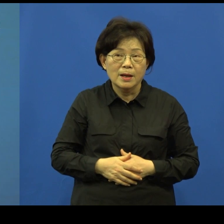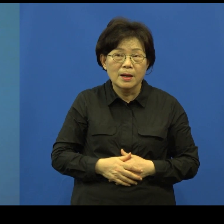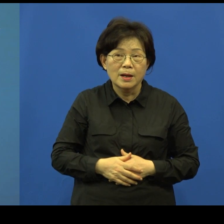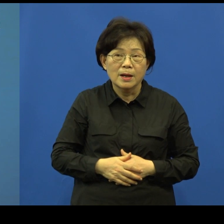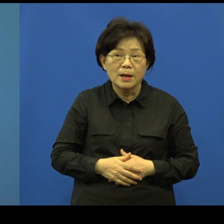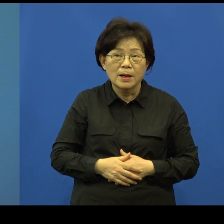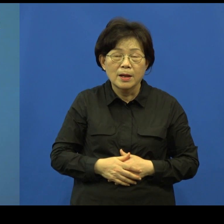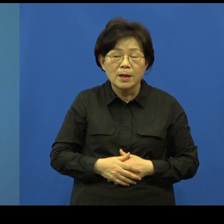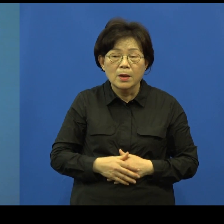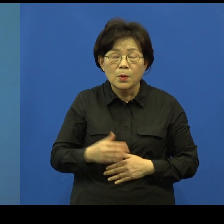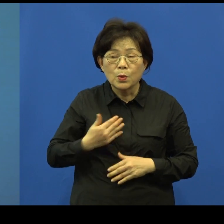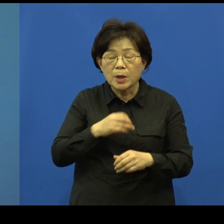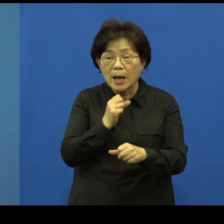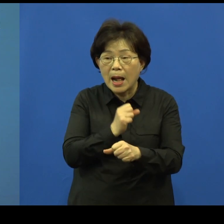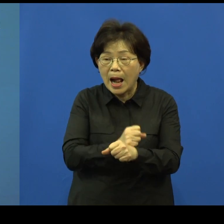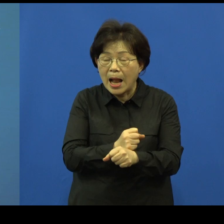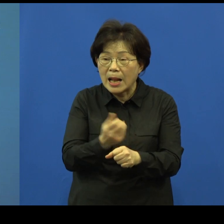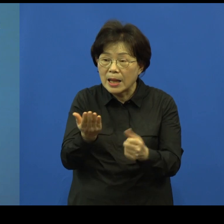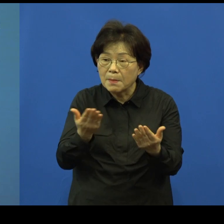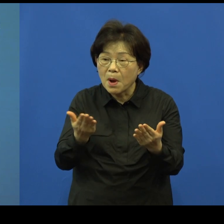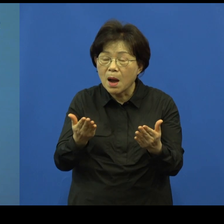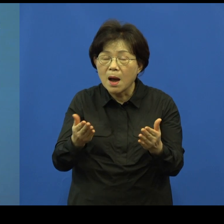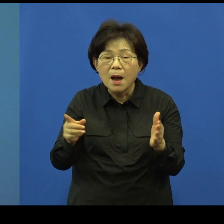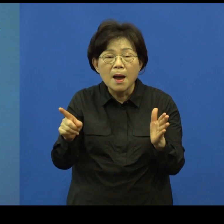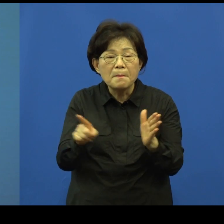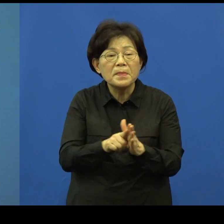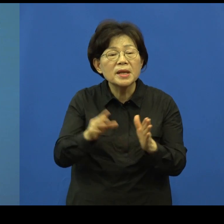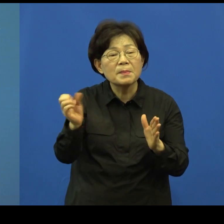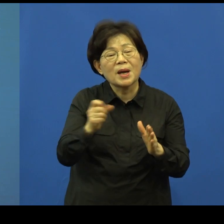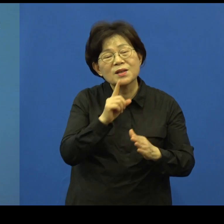여러분, 그래서 우리가 뭘 해야 돼요? 말을 할 때 믿음으로 말하라.